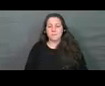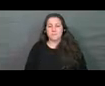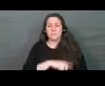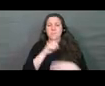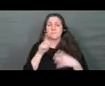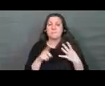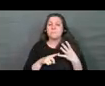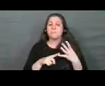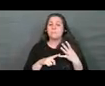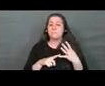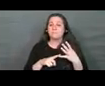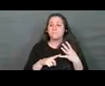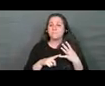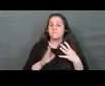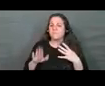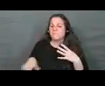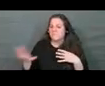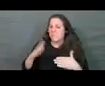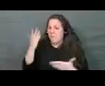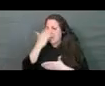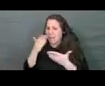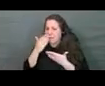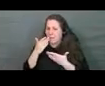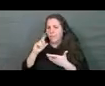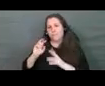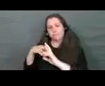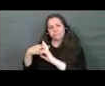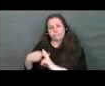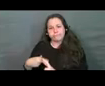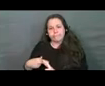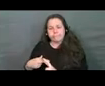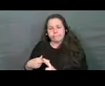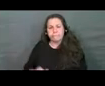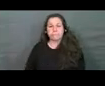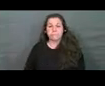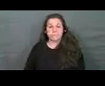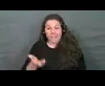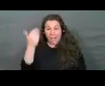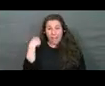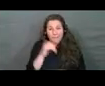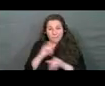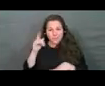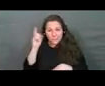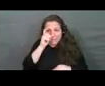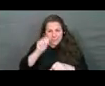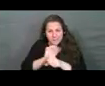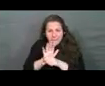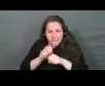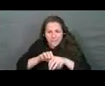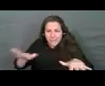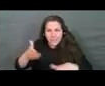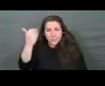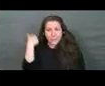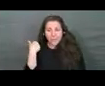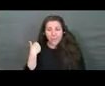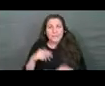préoccupations et suggestions le mieux possible. C'est nouveau. On n'a jamais été en pandémie avant. Il n'y avait pas beaucoup de littérature sur qu'est-ce qu'on